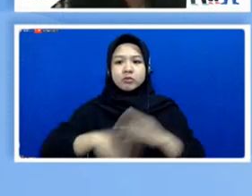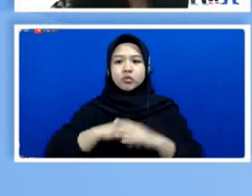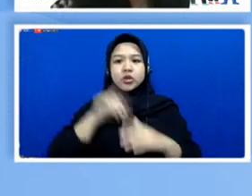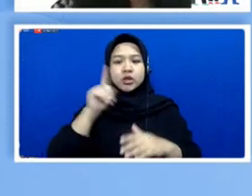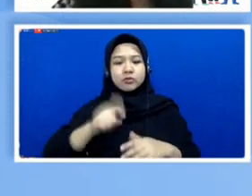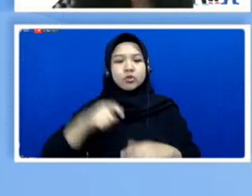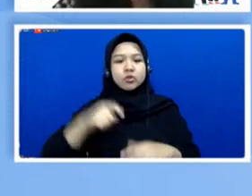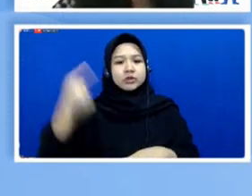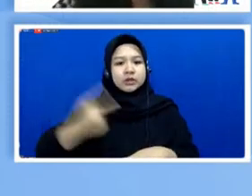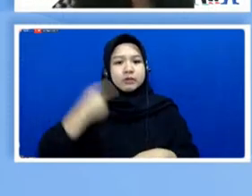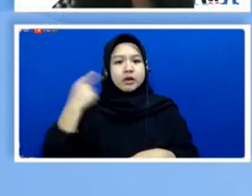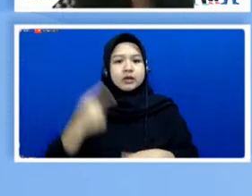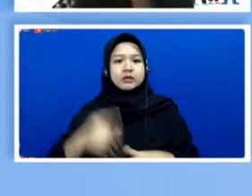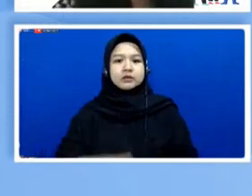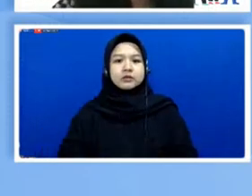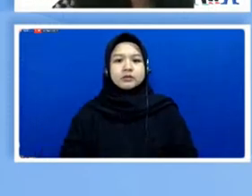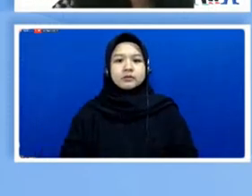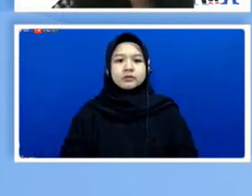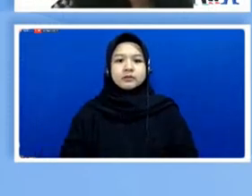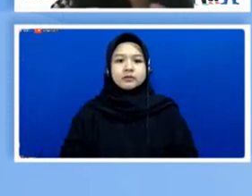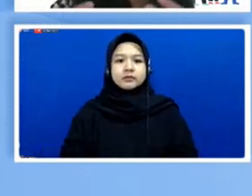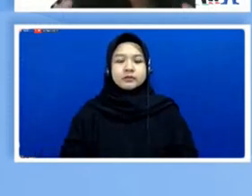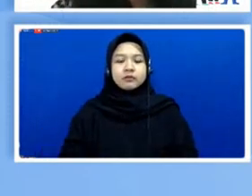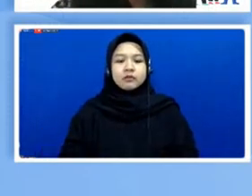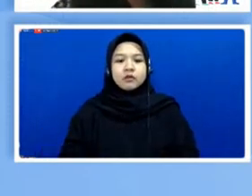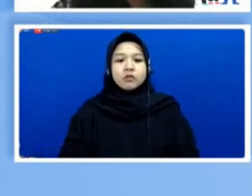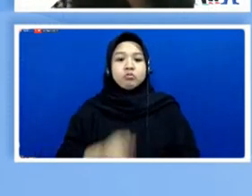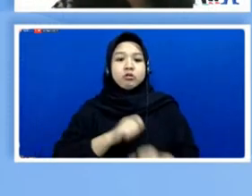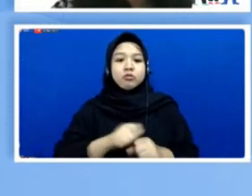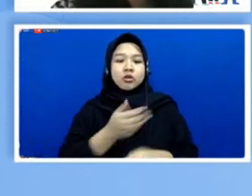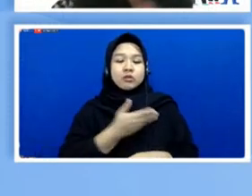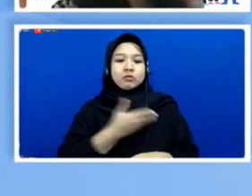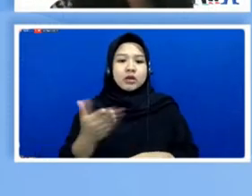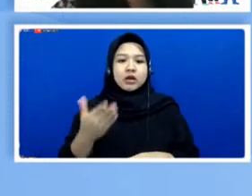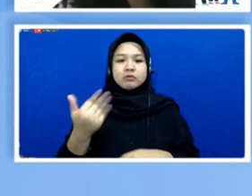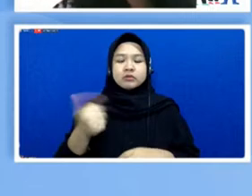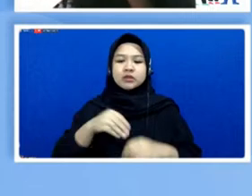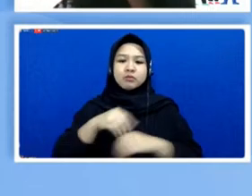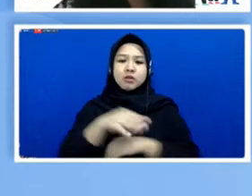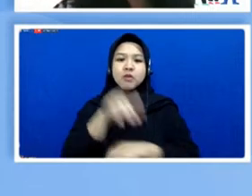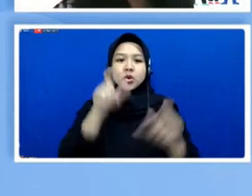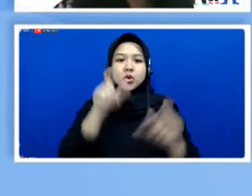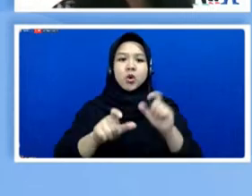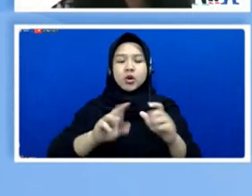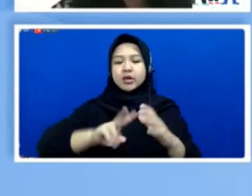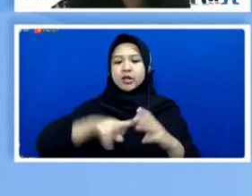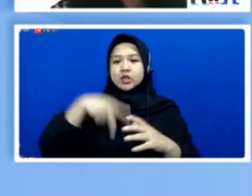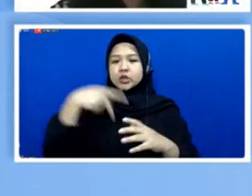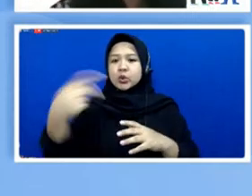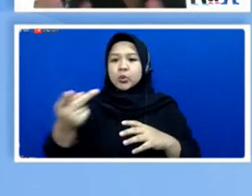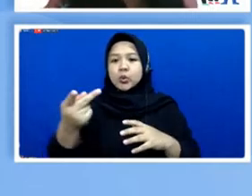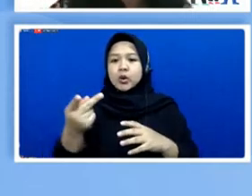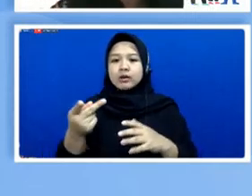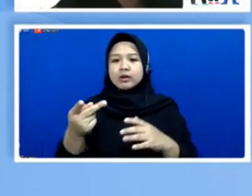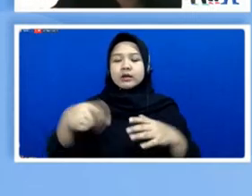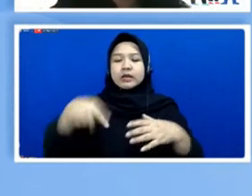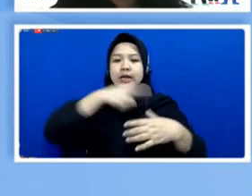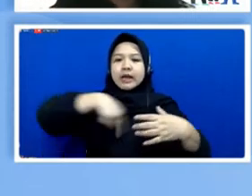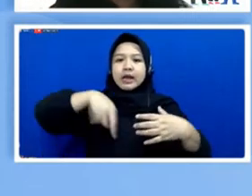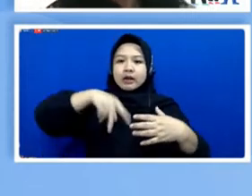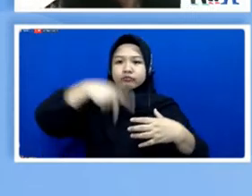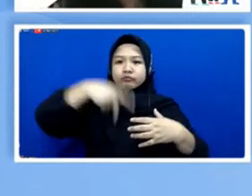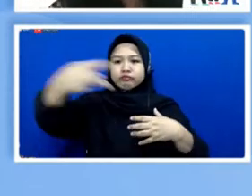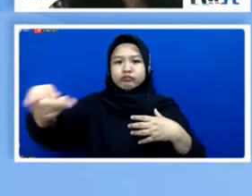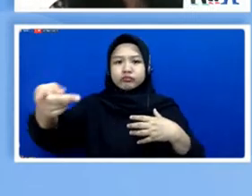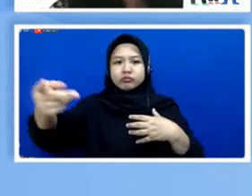mereka, yang membuat mereka terpapar pada orang-orang di luar bubble-nya gitu, di luar